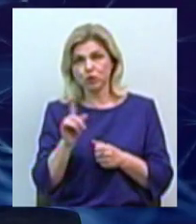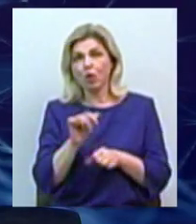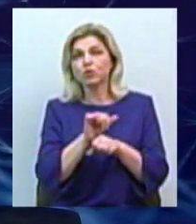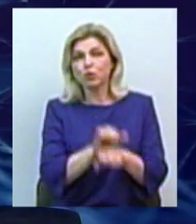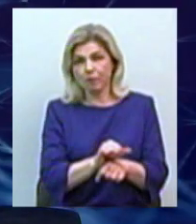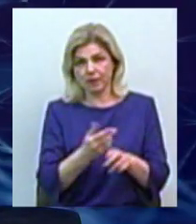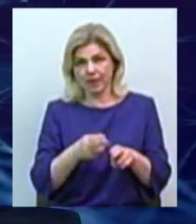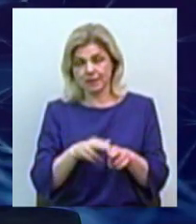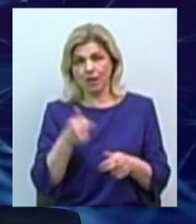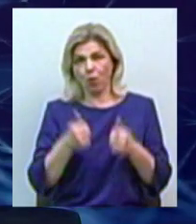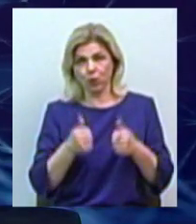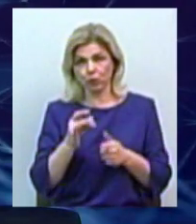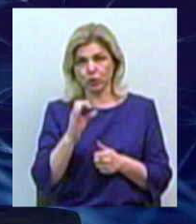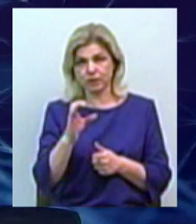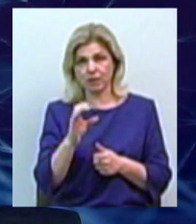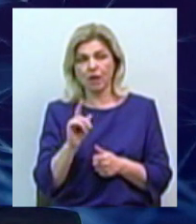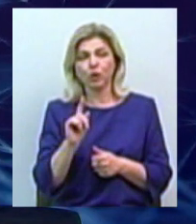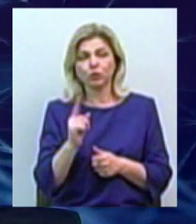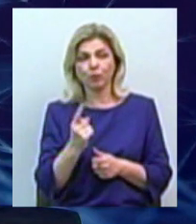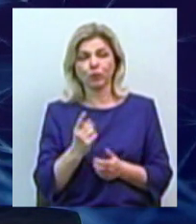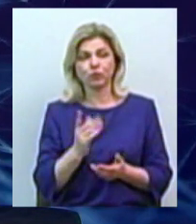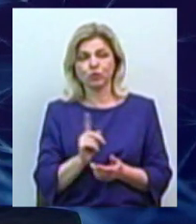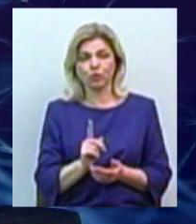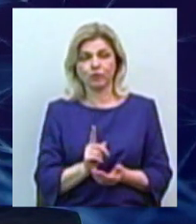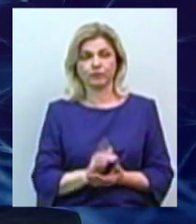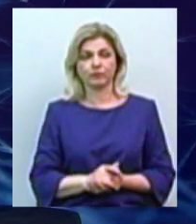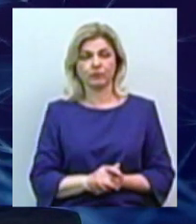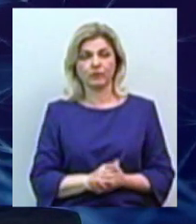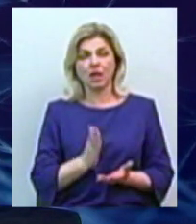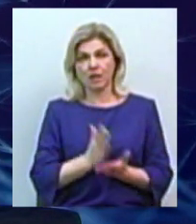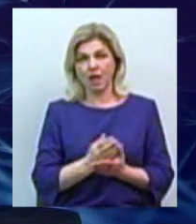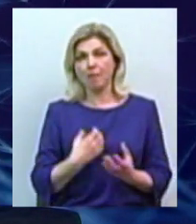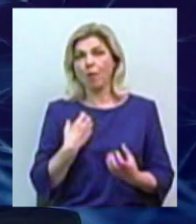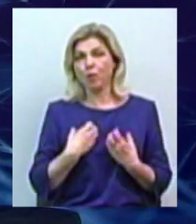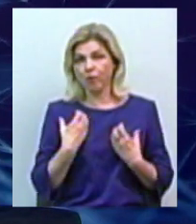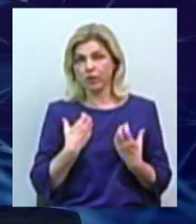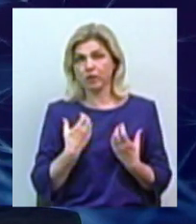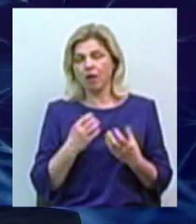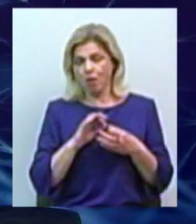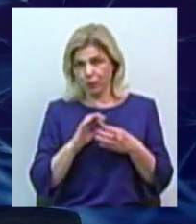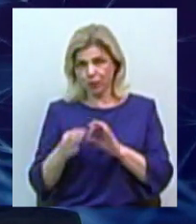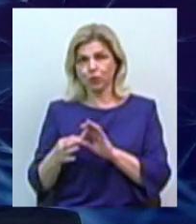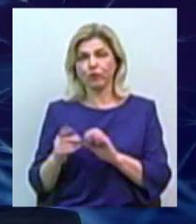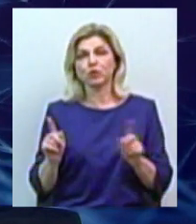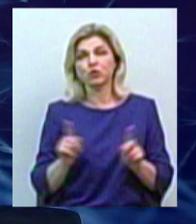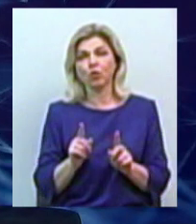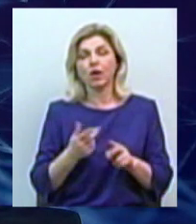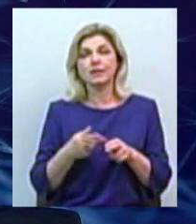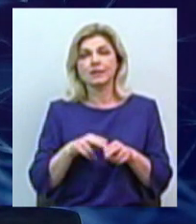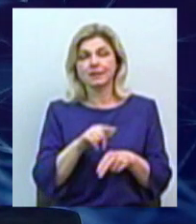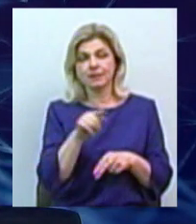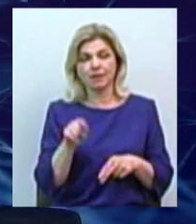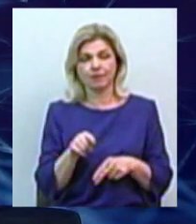вольовим політичним рішенням, тому що є, ну, є побоювання обґрунтовані в тому, що це